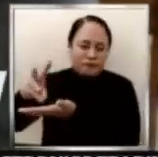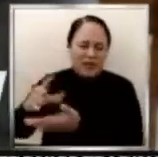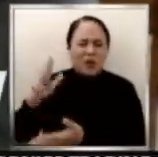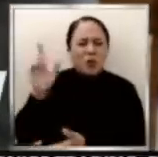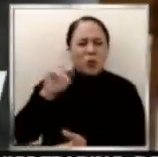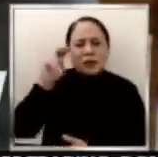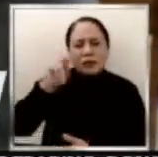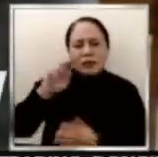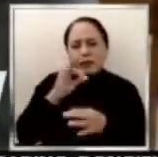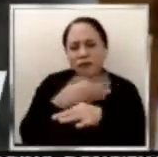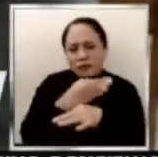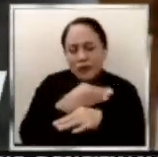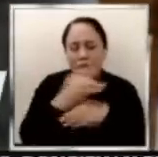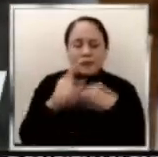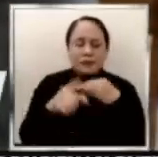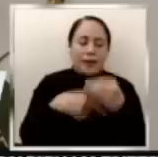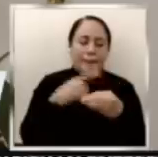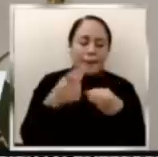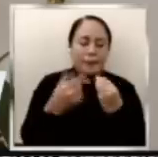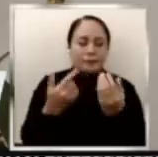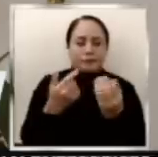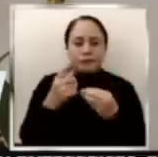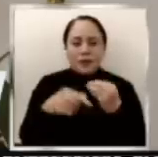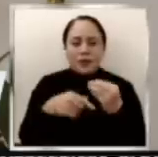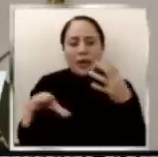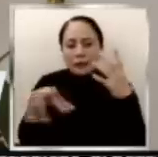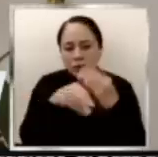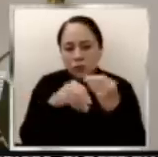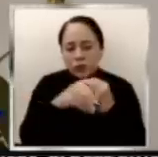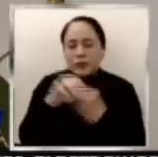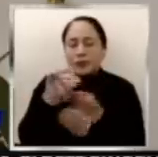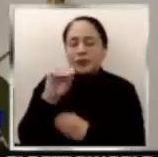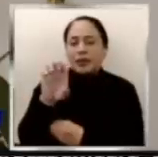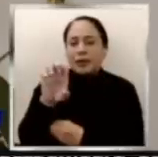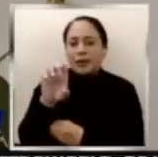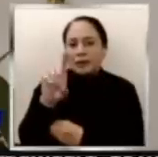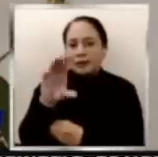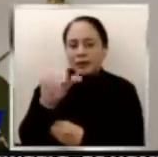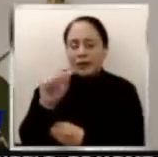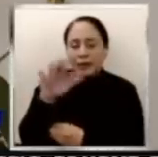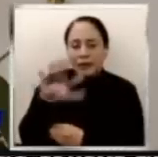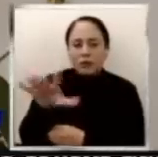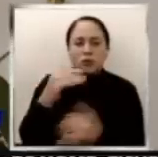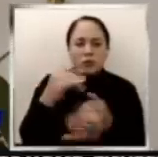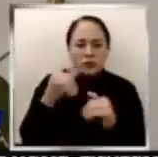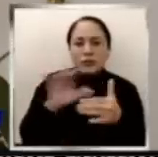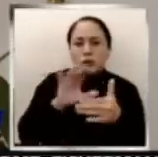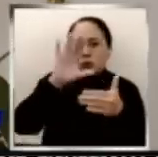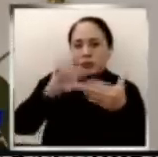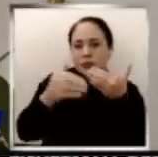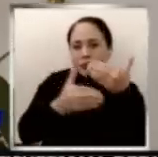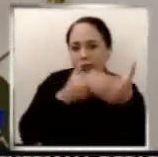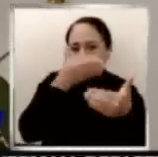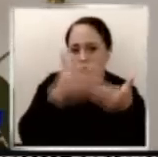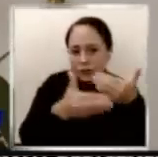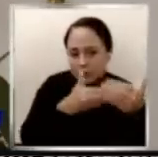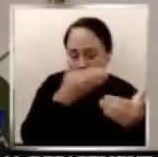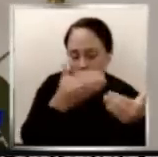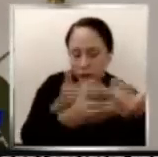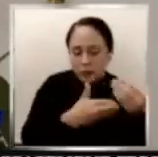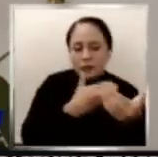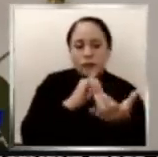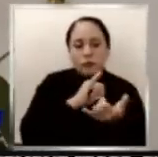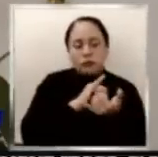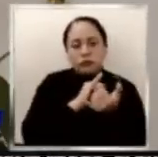the additional EDCA sites? We're still completing the procedures for the adoption of those additional sites. And